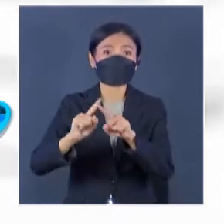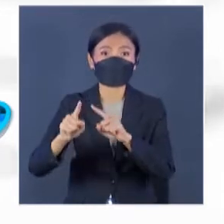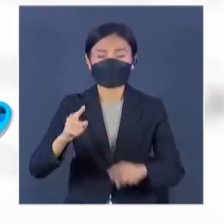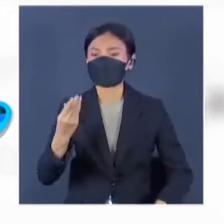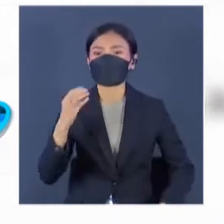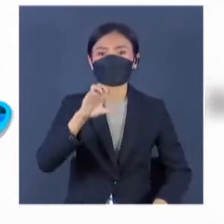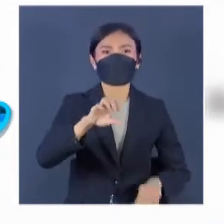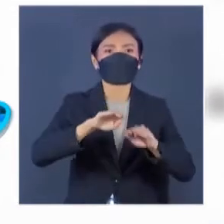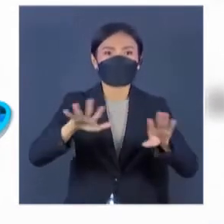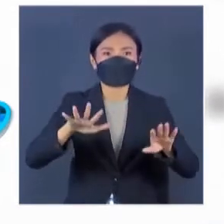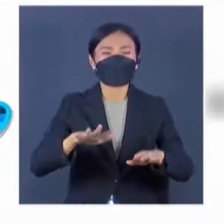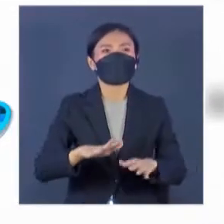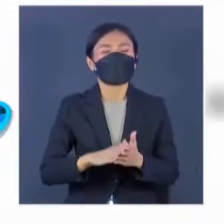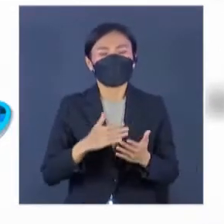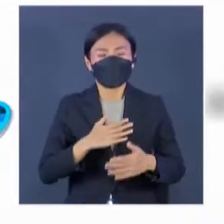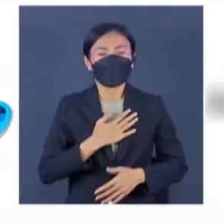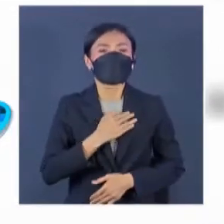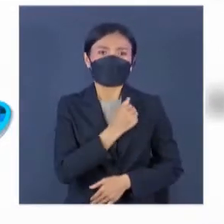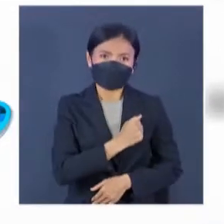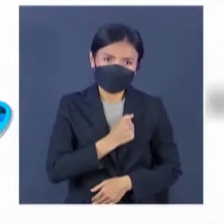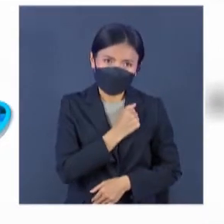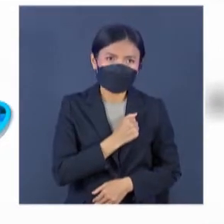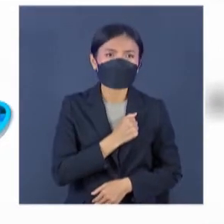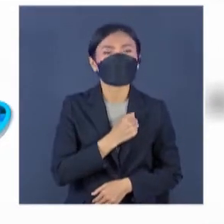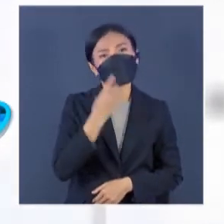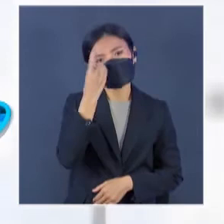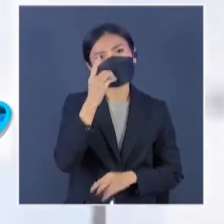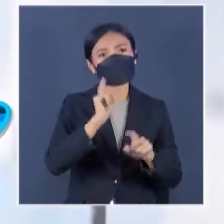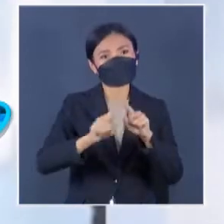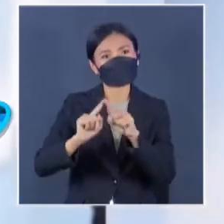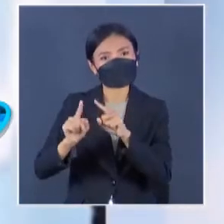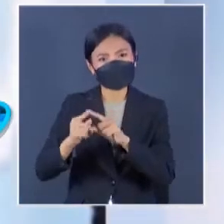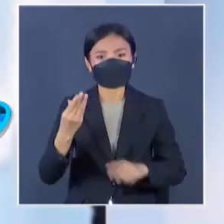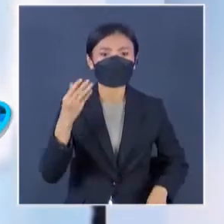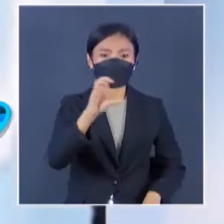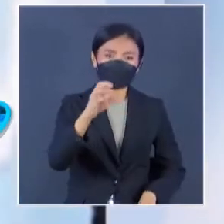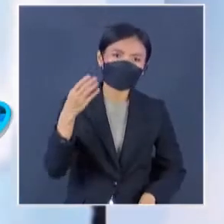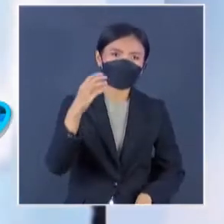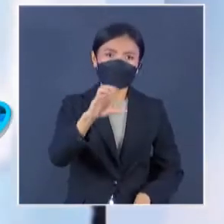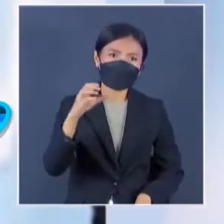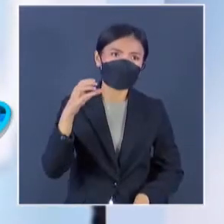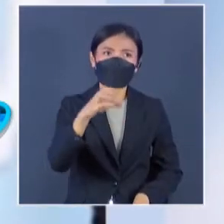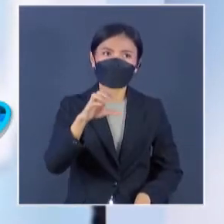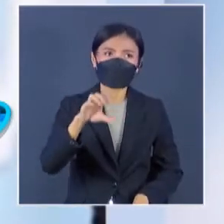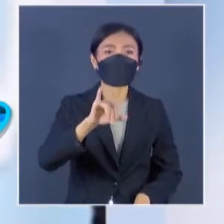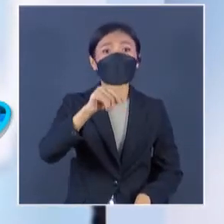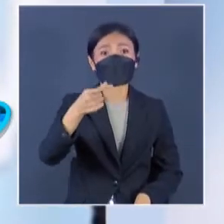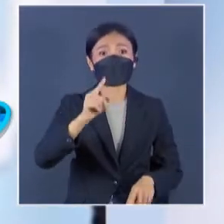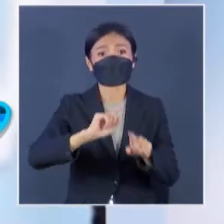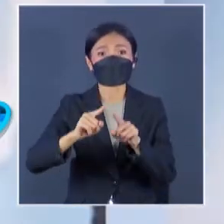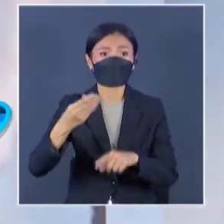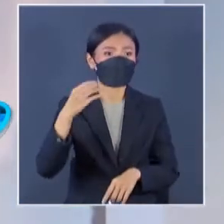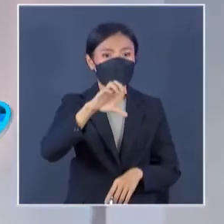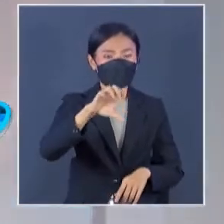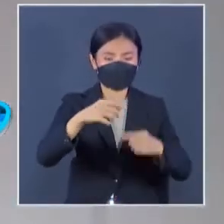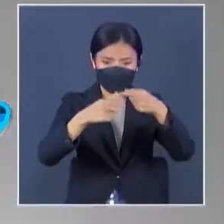าลปาวลีพรพิมลบอลเชิญยิ้มโย่งเชิญยิ้มจ๊ะนงพนีดาวมยุรีหนุ่มกะลาและอีกมากม